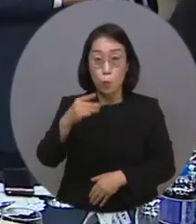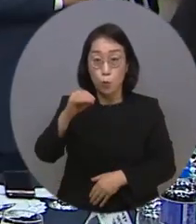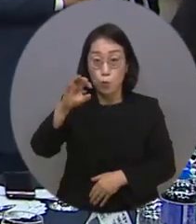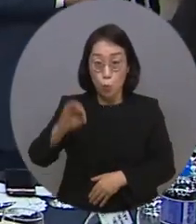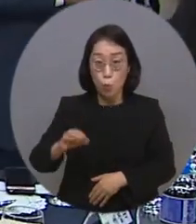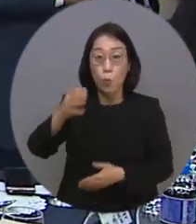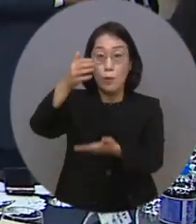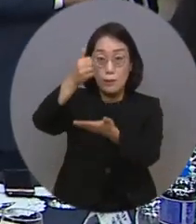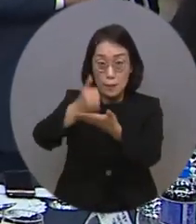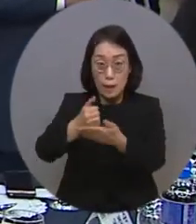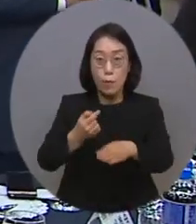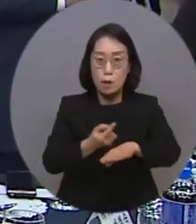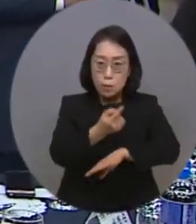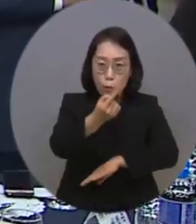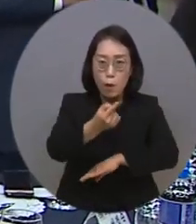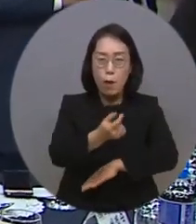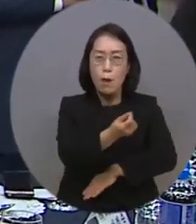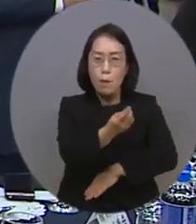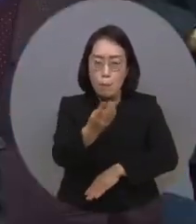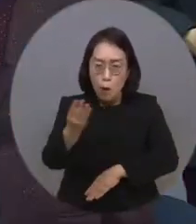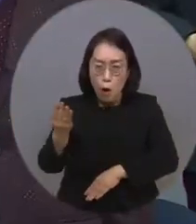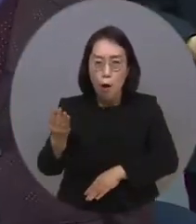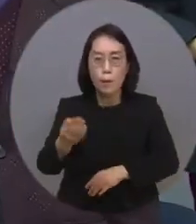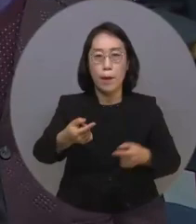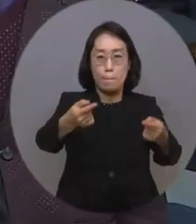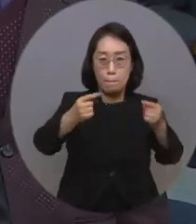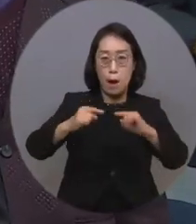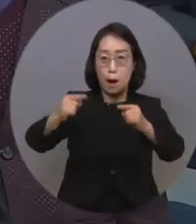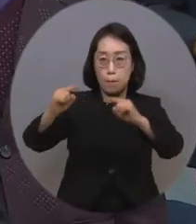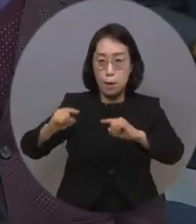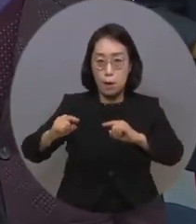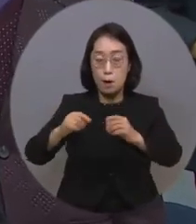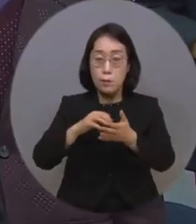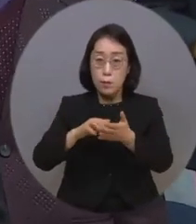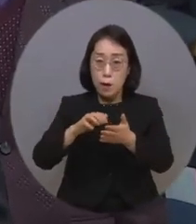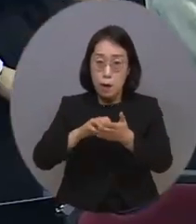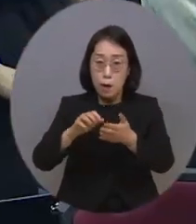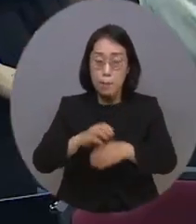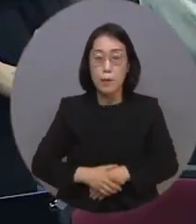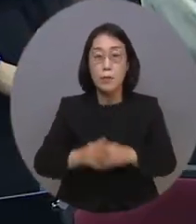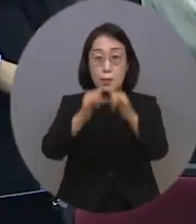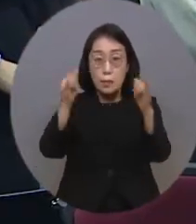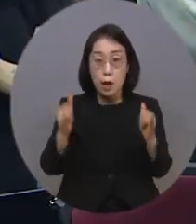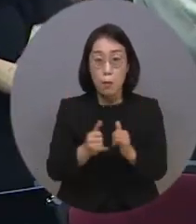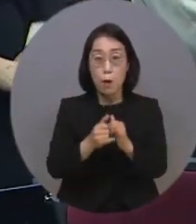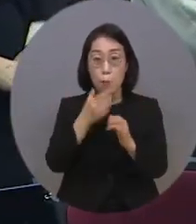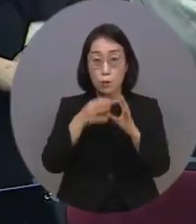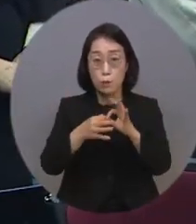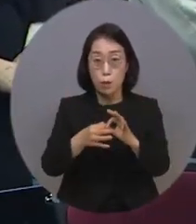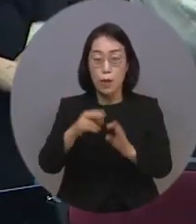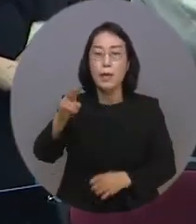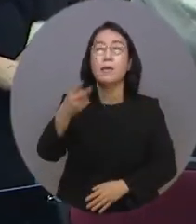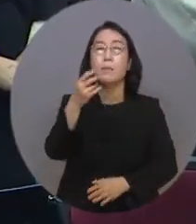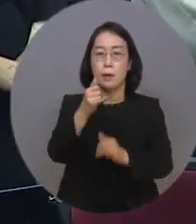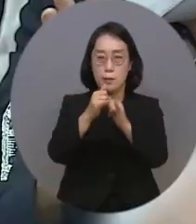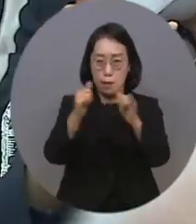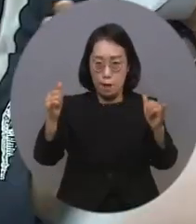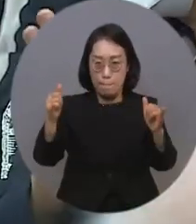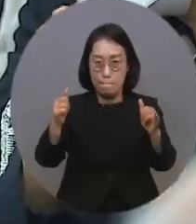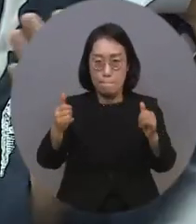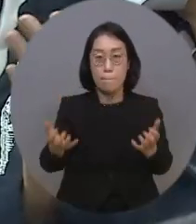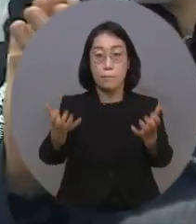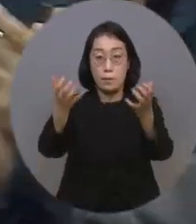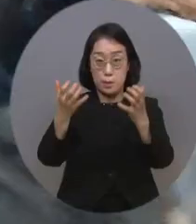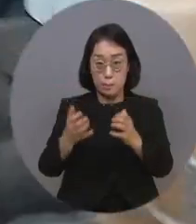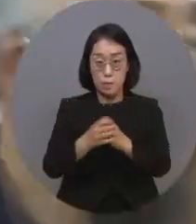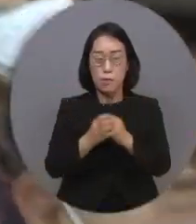장관, 대통령실 강승규 시민사회수석 등을 비롯한 사회복지계 인사 200여 명이 참석한 가운데 새해를